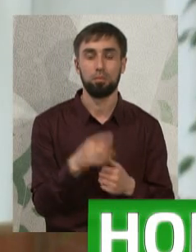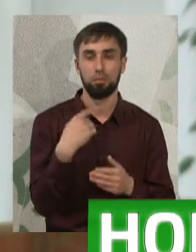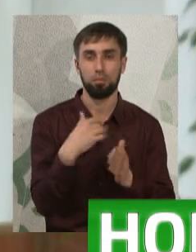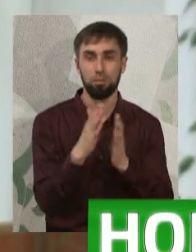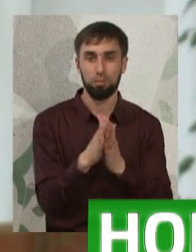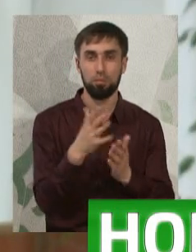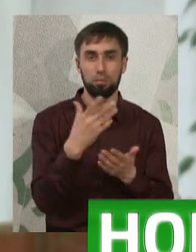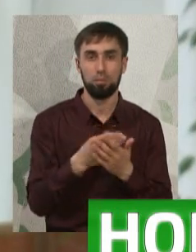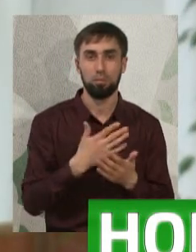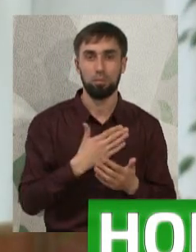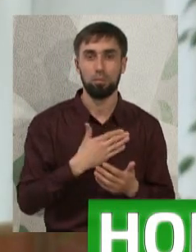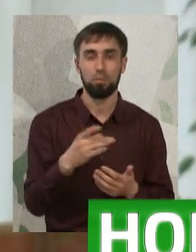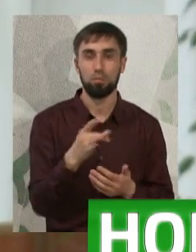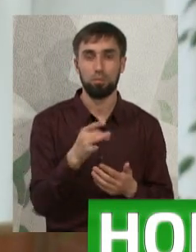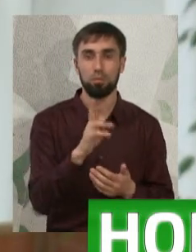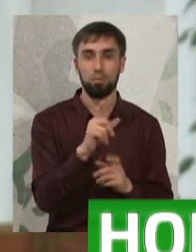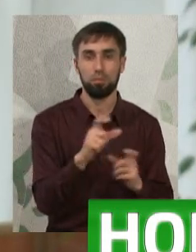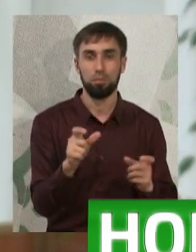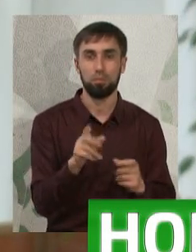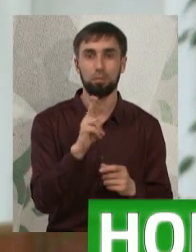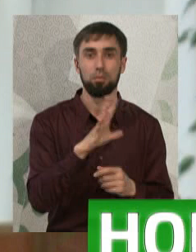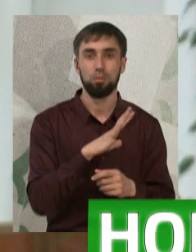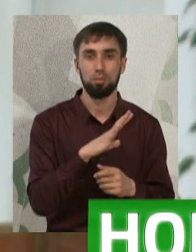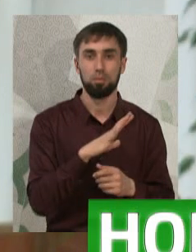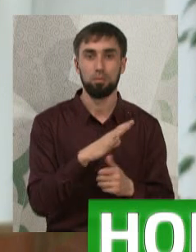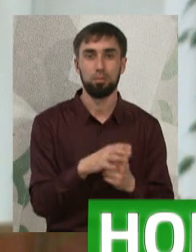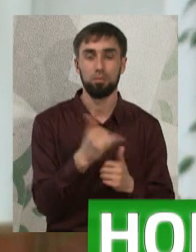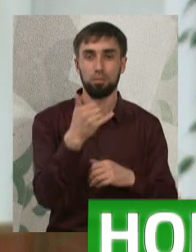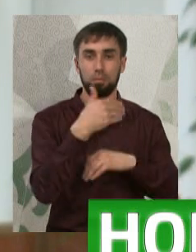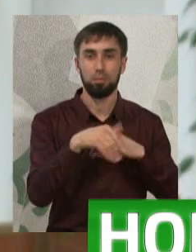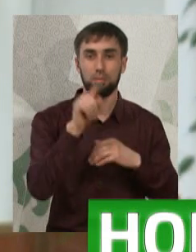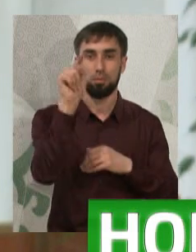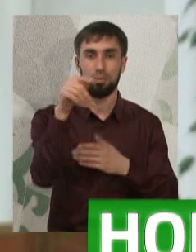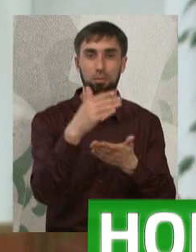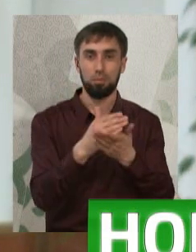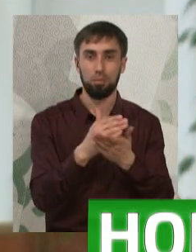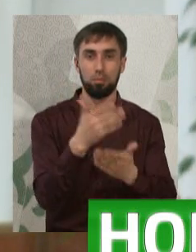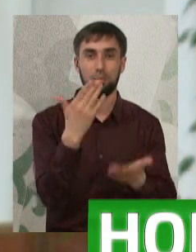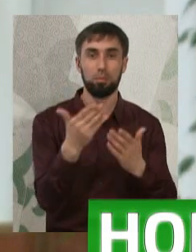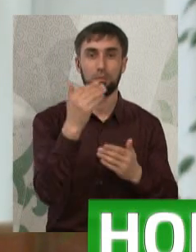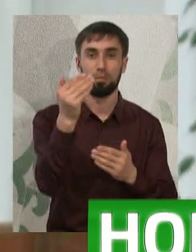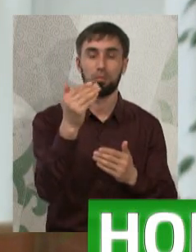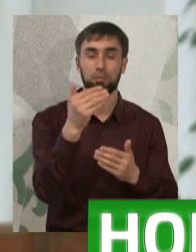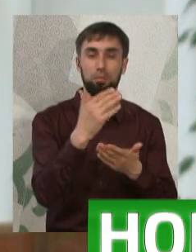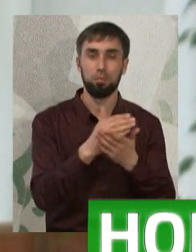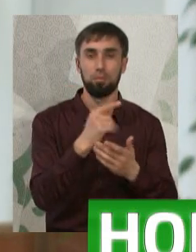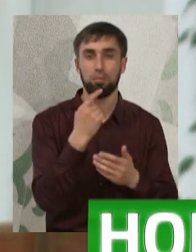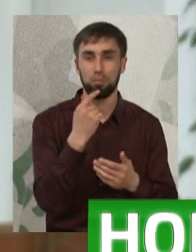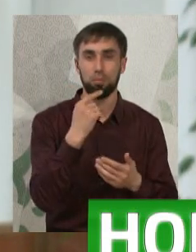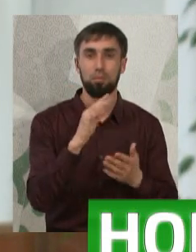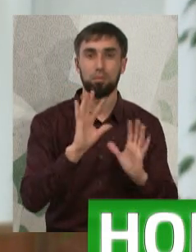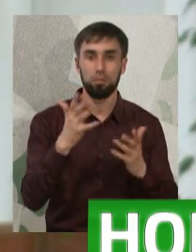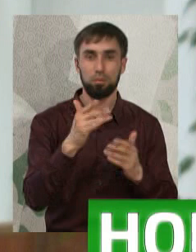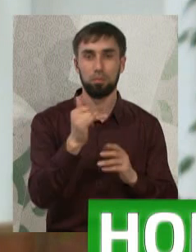к нашим жителям Ингушетии, которые сейчас находятся за границей, если у вас возникли какие-либо сложности,